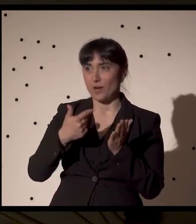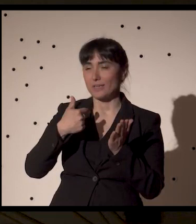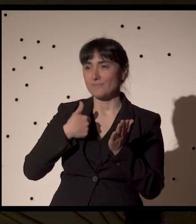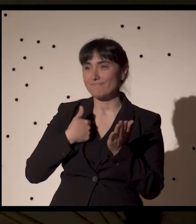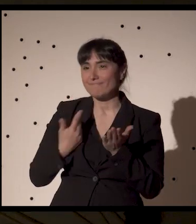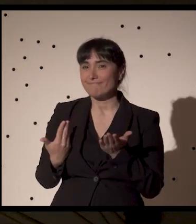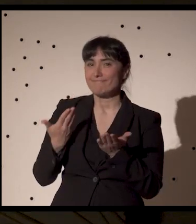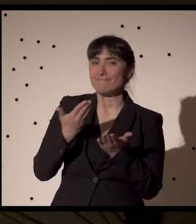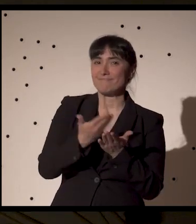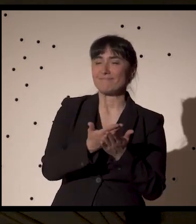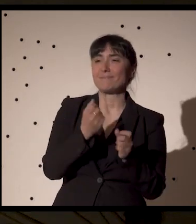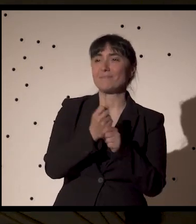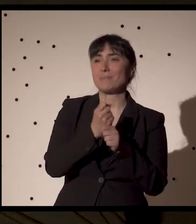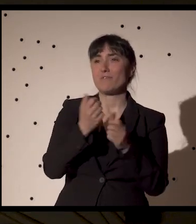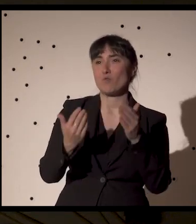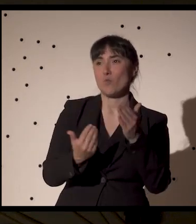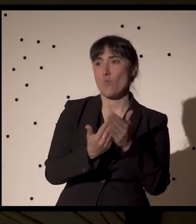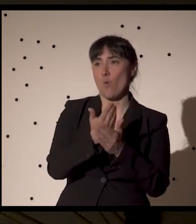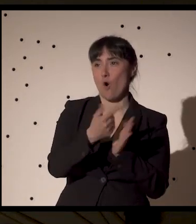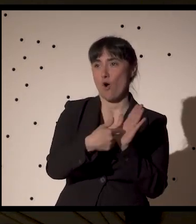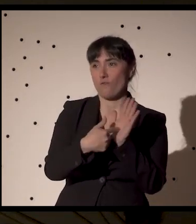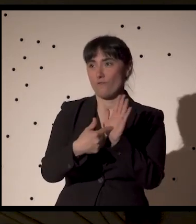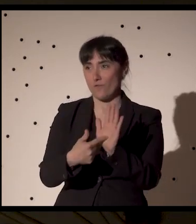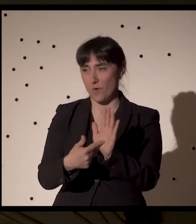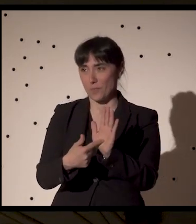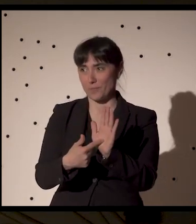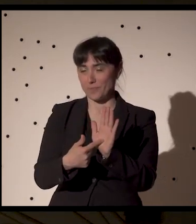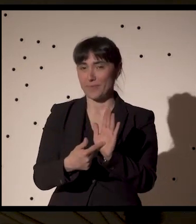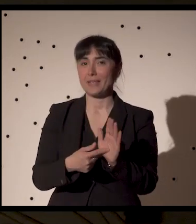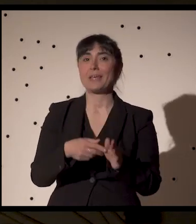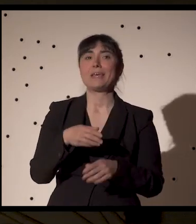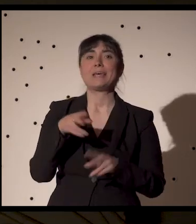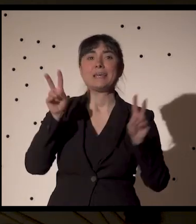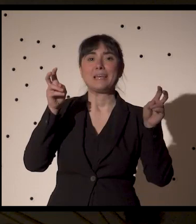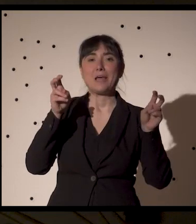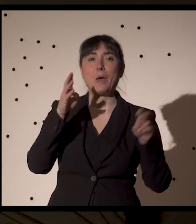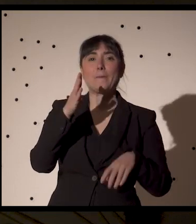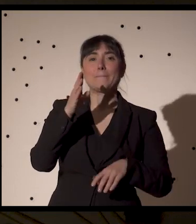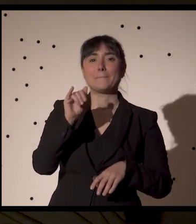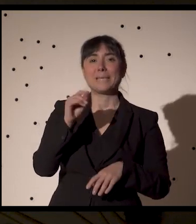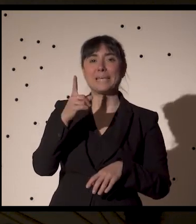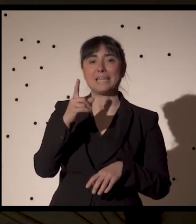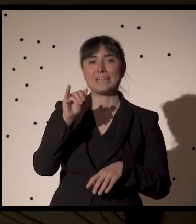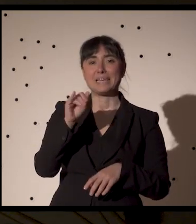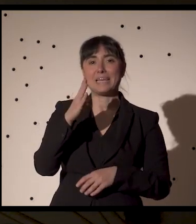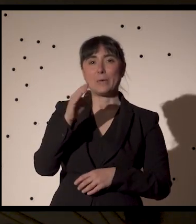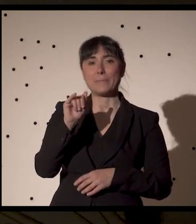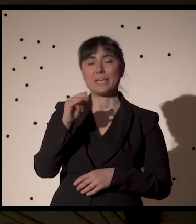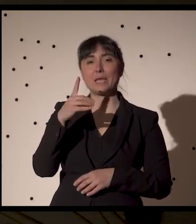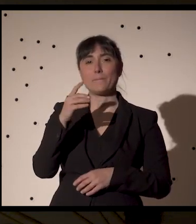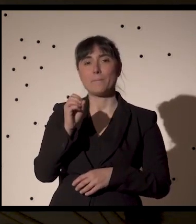lavori di nuova drammaturgia che andremo a proporre si tratta di bidibibodidibu di Alberici